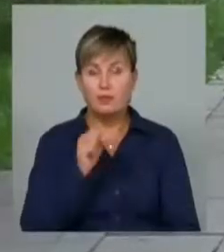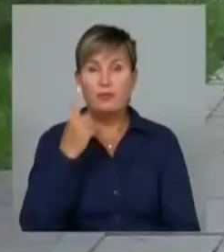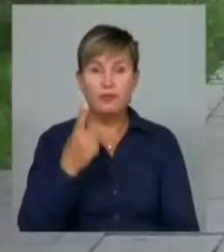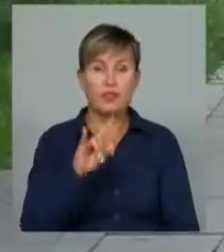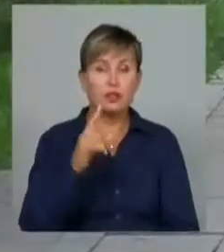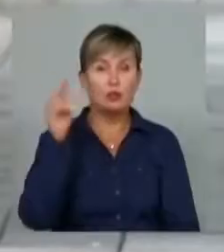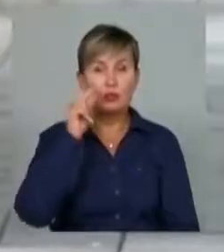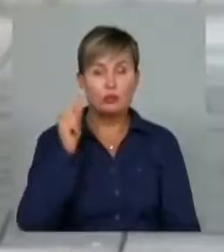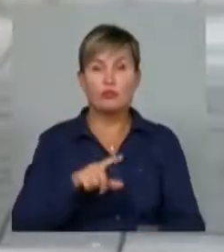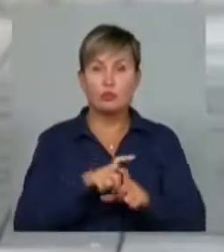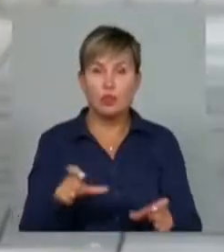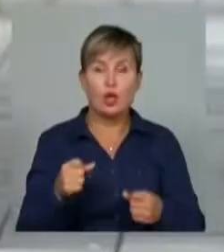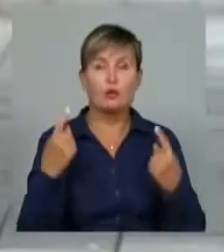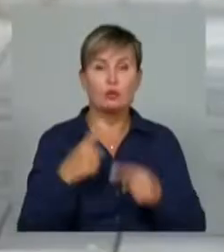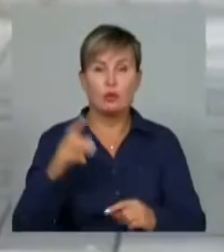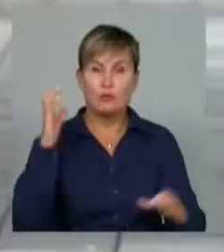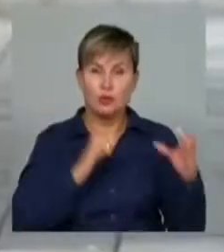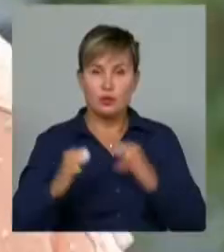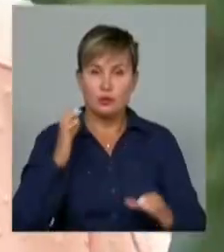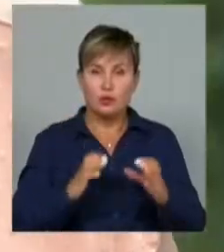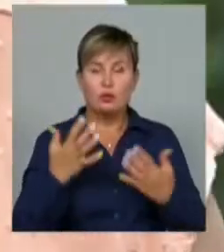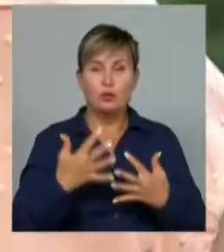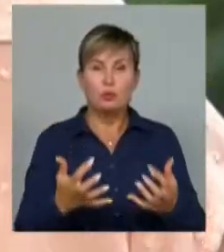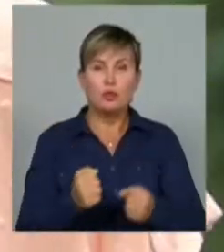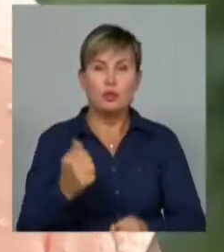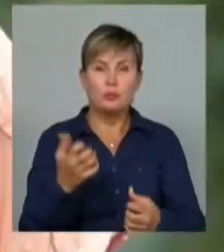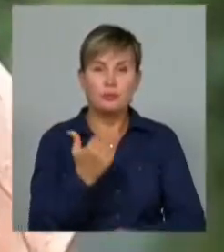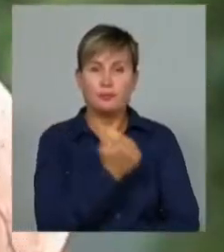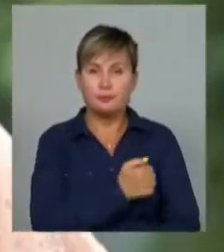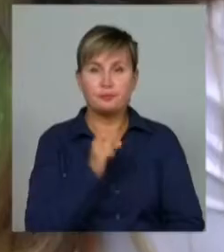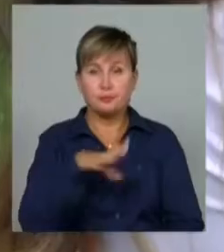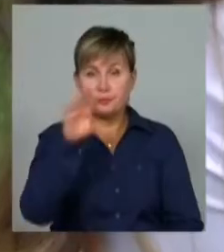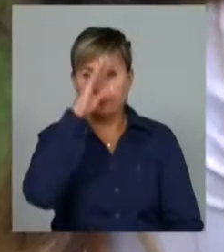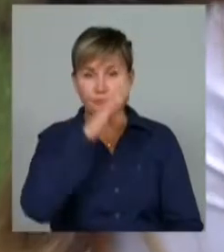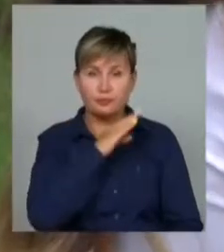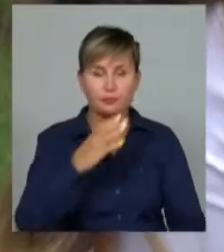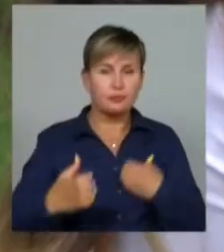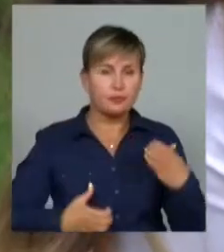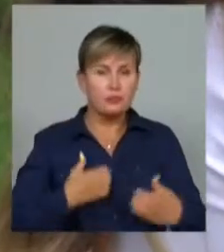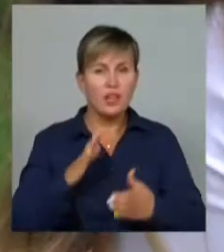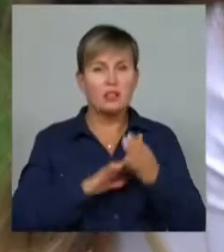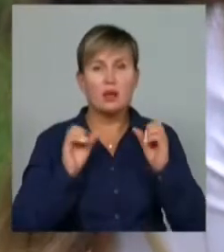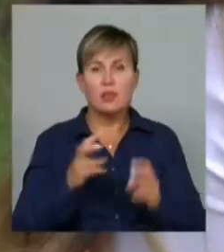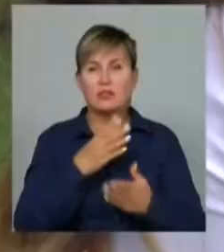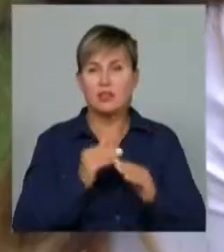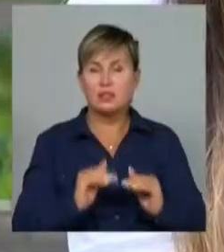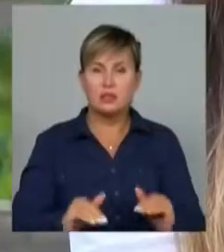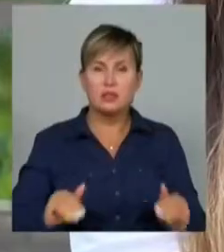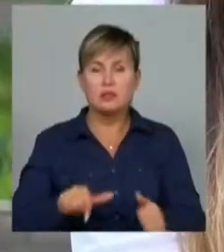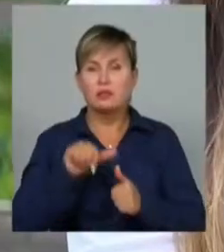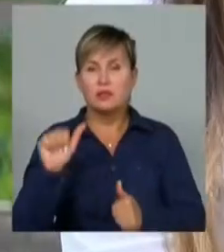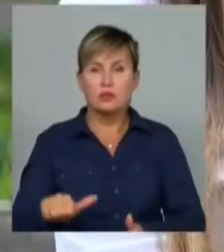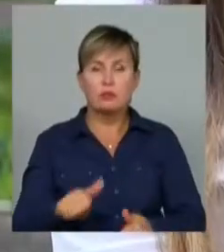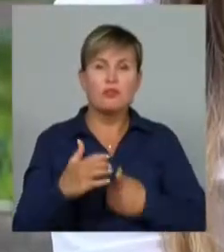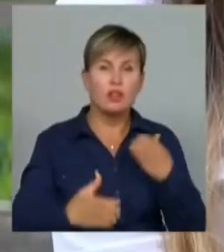учится в школе а другой в университете и он уже успел получить вакцину как и все родители ее беспокоит безопасность своих детей в особенности